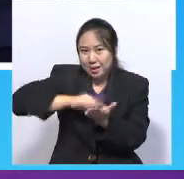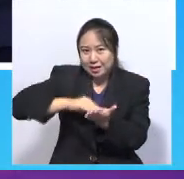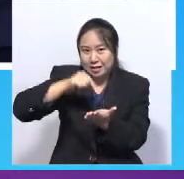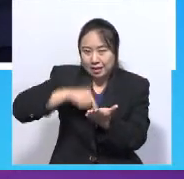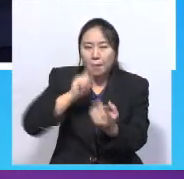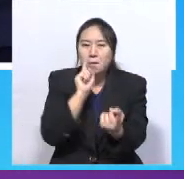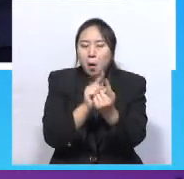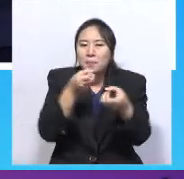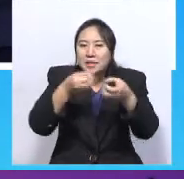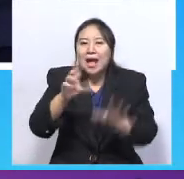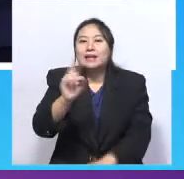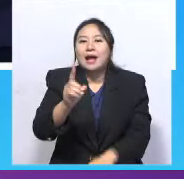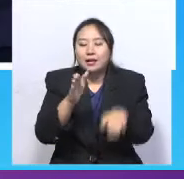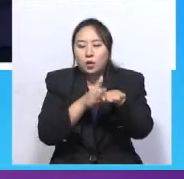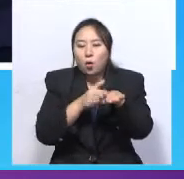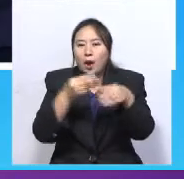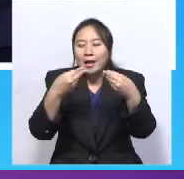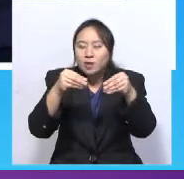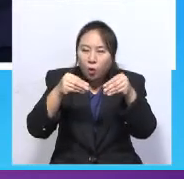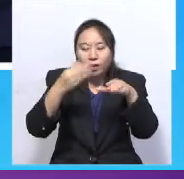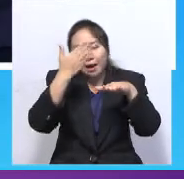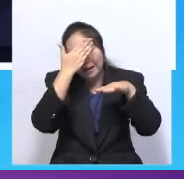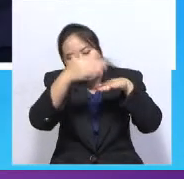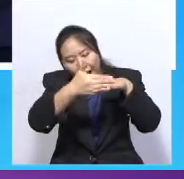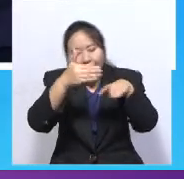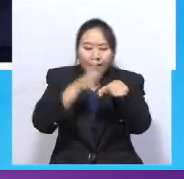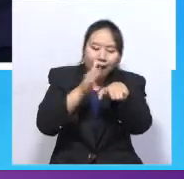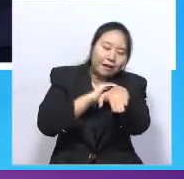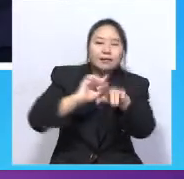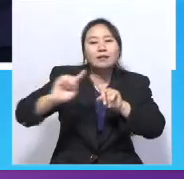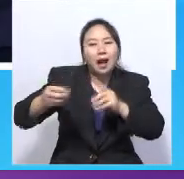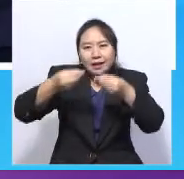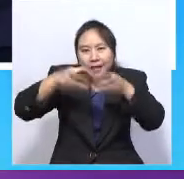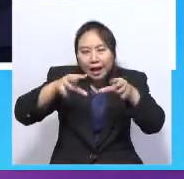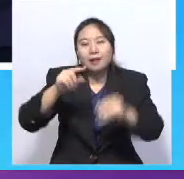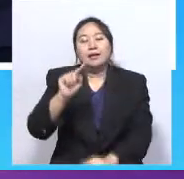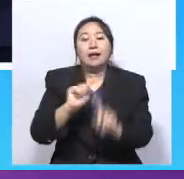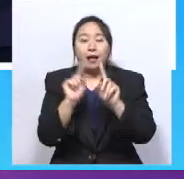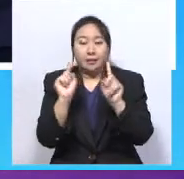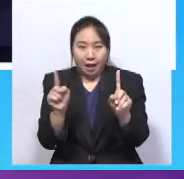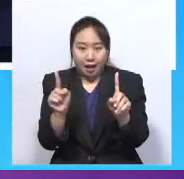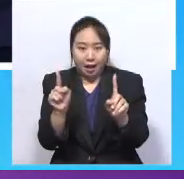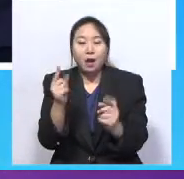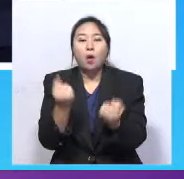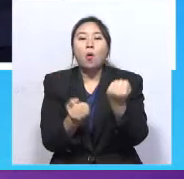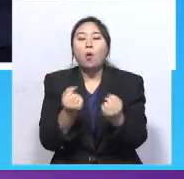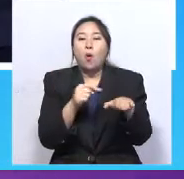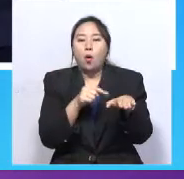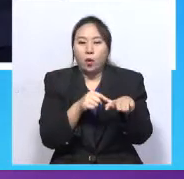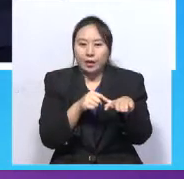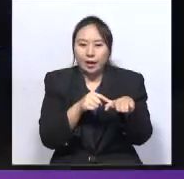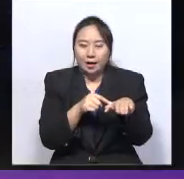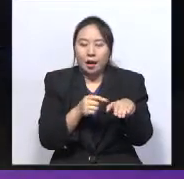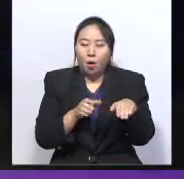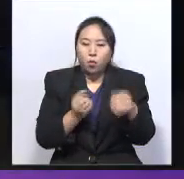ณกระจกนะครับหน้าหลังข้างอะไรพวกนี้ครับผมครับผมก็รถก็สามารถคือรถเนี่ยไม่ได้